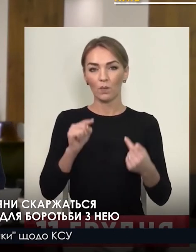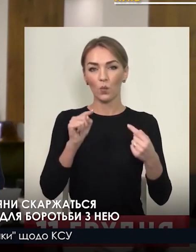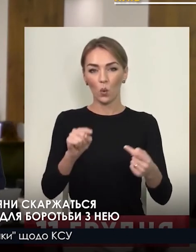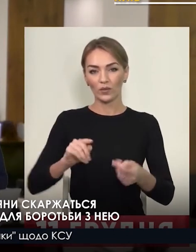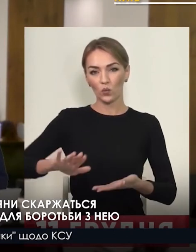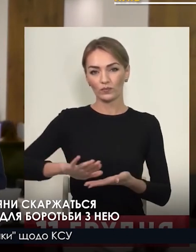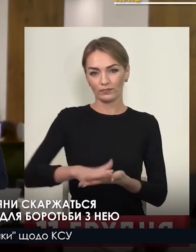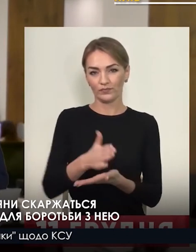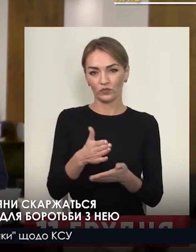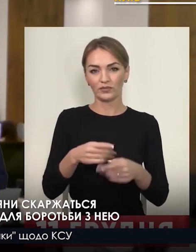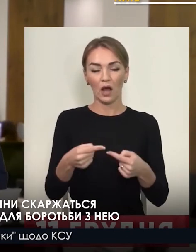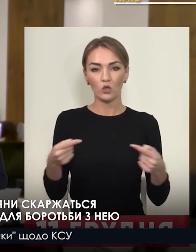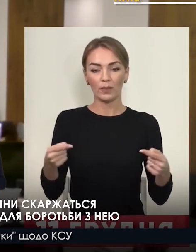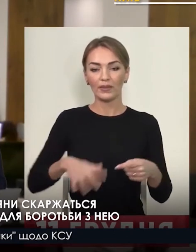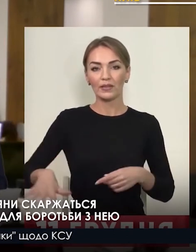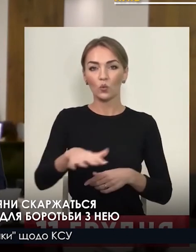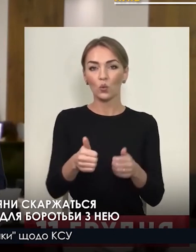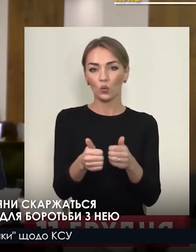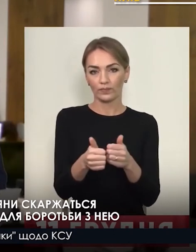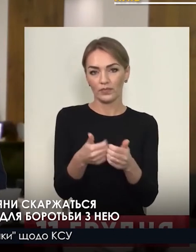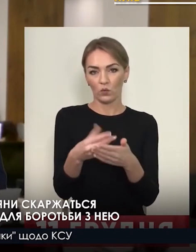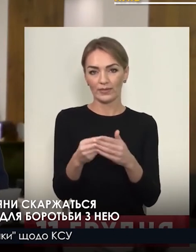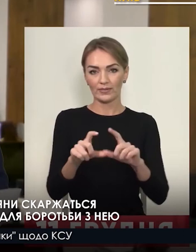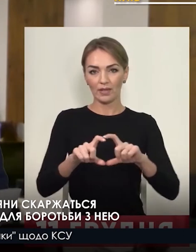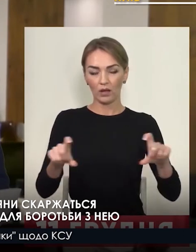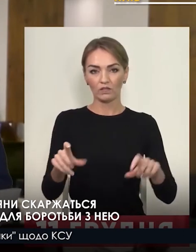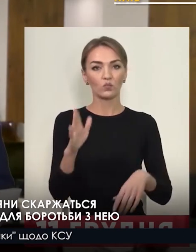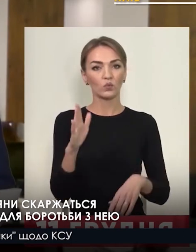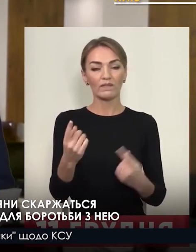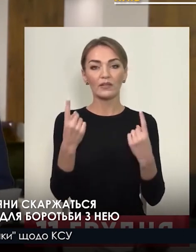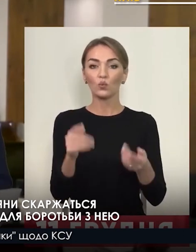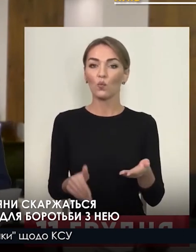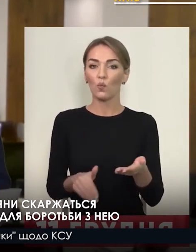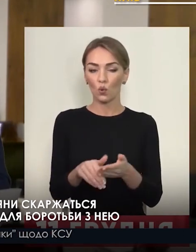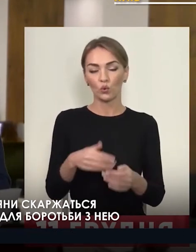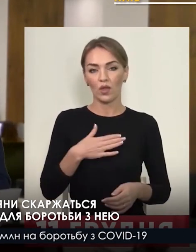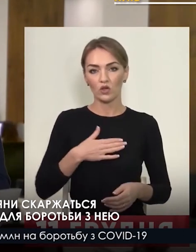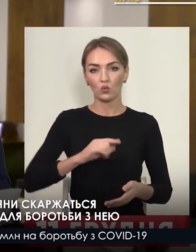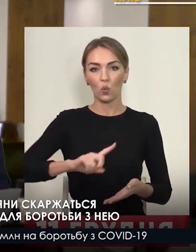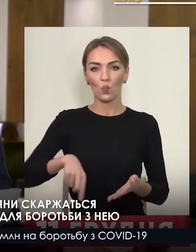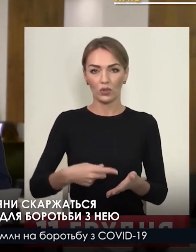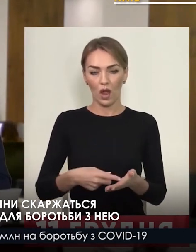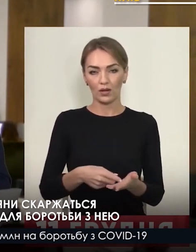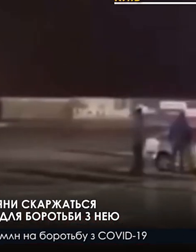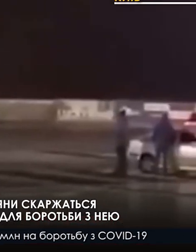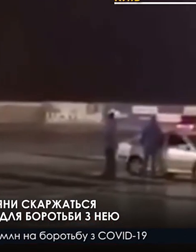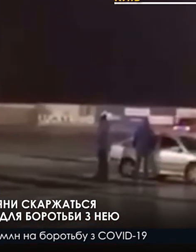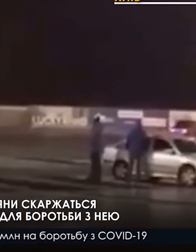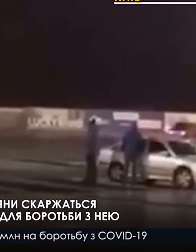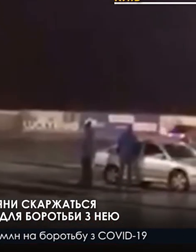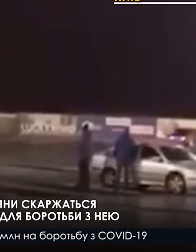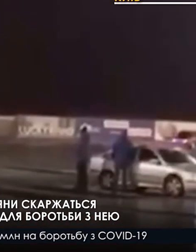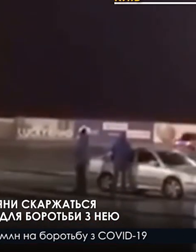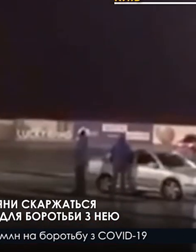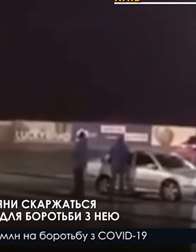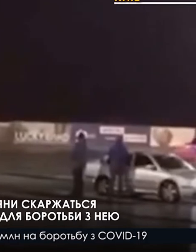протиожеледними засобами територію біля своїх закладів. Це також буде великою допомогою до наших комунальних служб. Чи не найважче